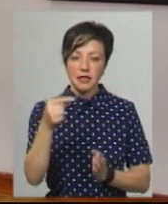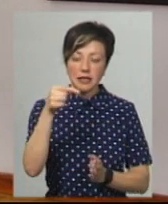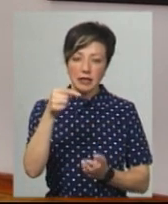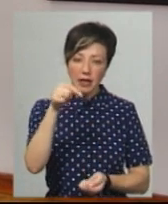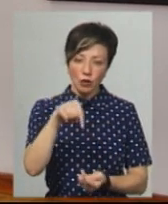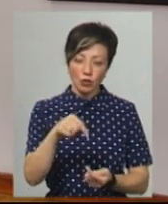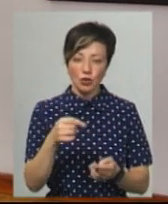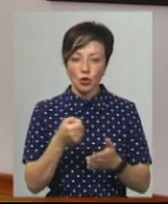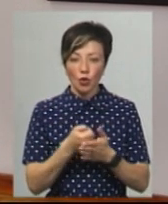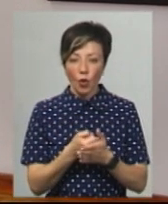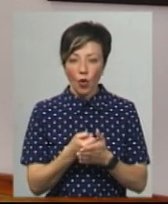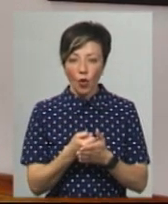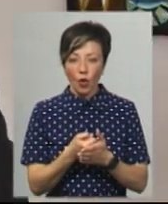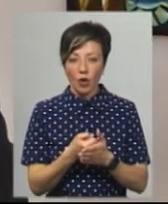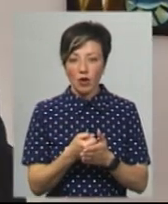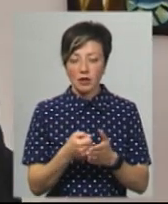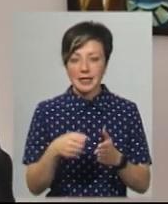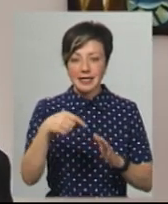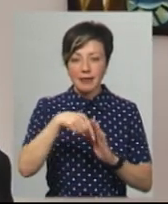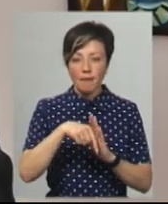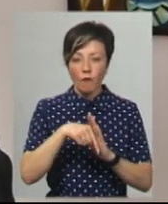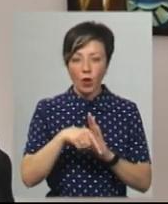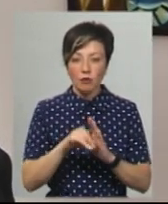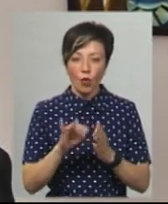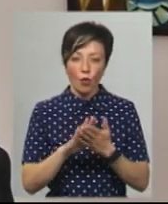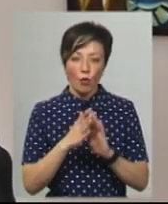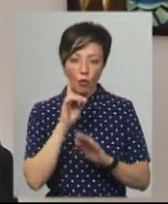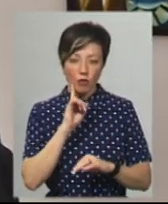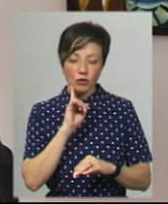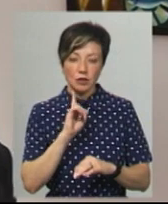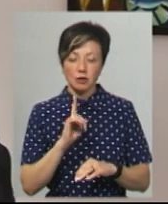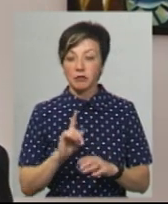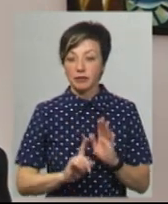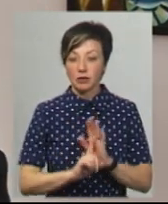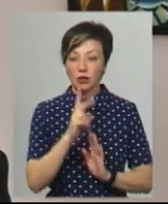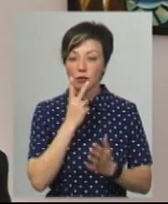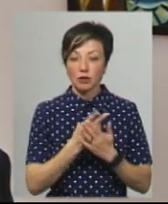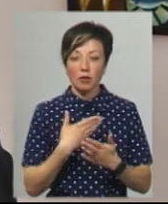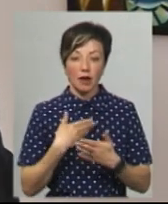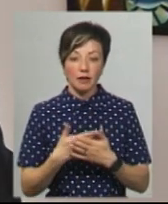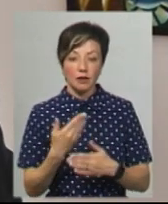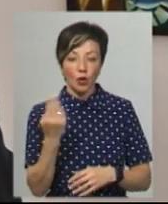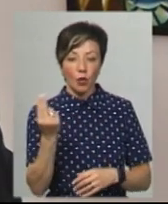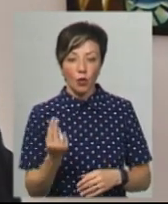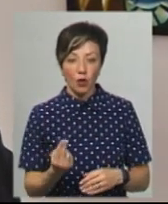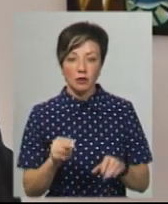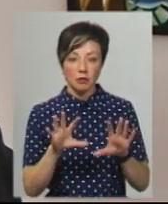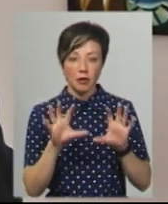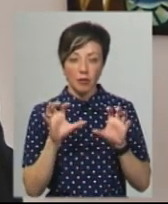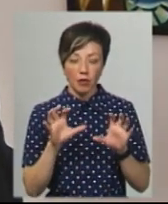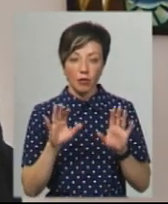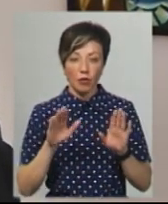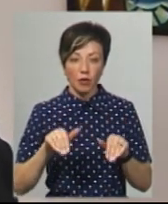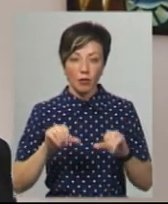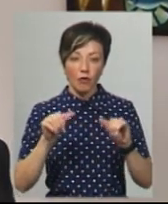і також до умовності. Спочатку ми бачимо колір активний, потім далі сприймаємо умовно